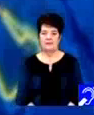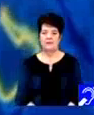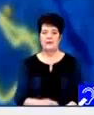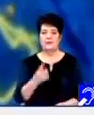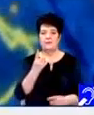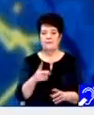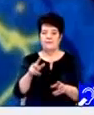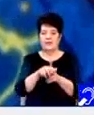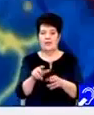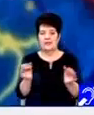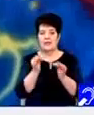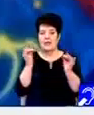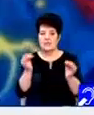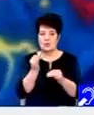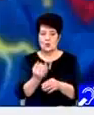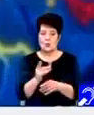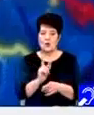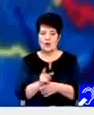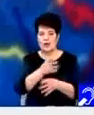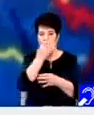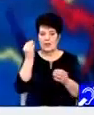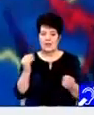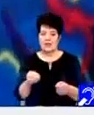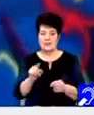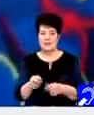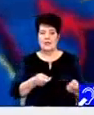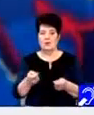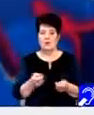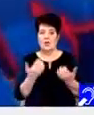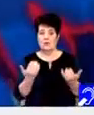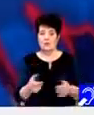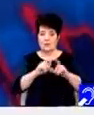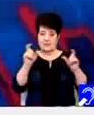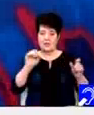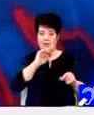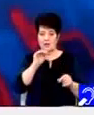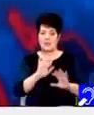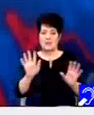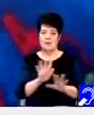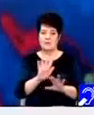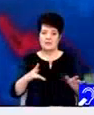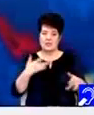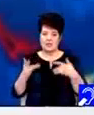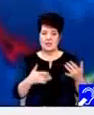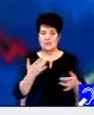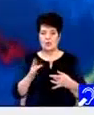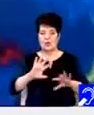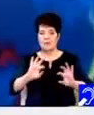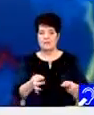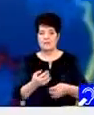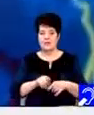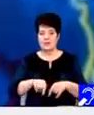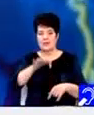O clădire încărcată de istorie, însă uitată de autorități. Vorbim despre actualul sediu al Academiei de Muzică, Teatru și Arte Plastice din